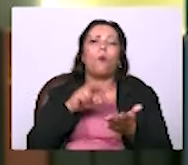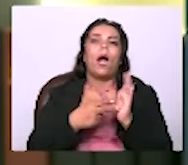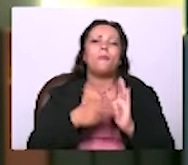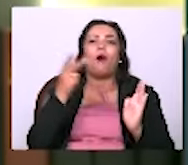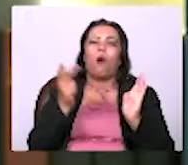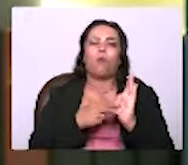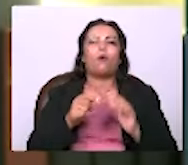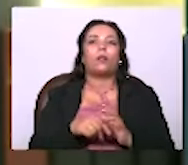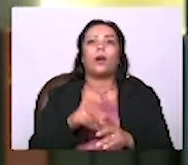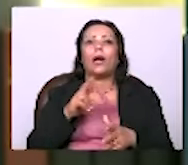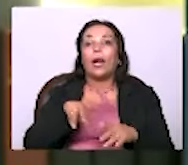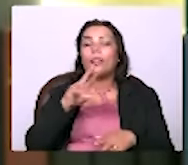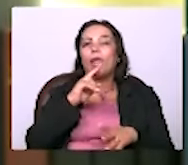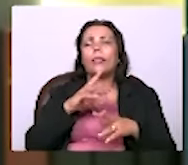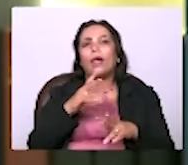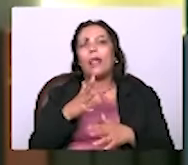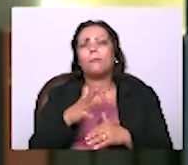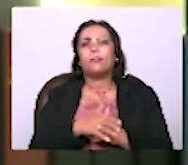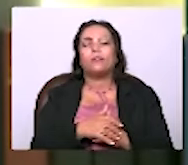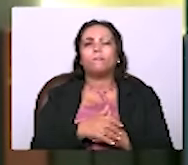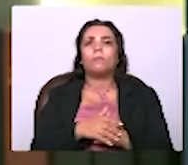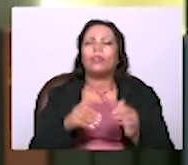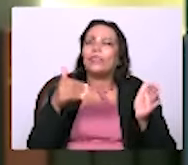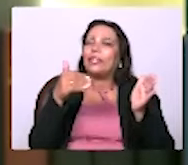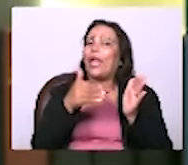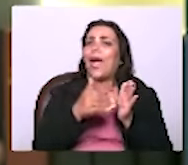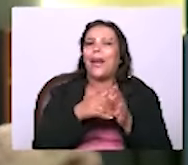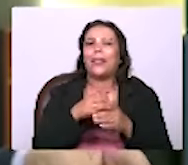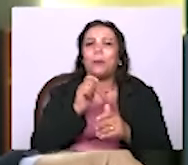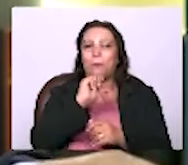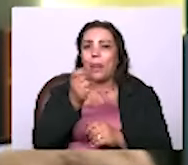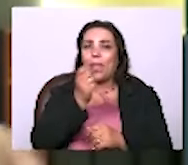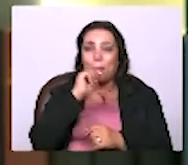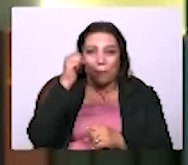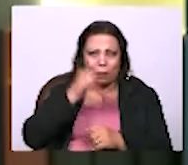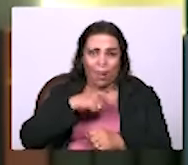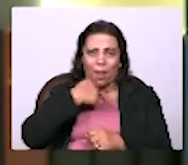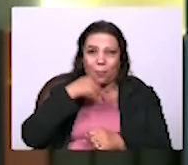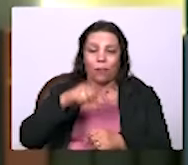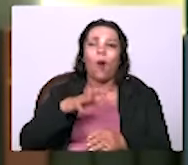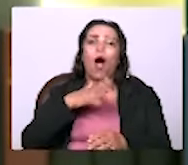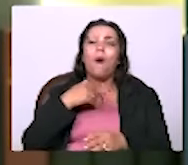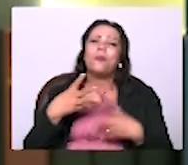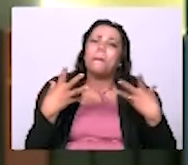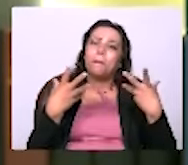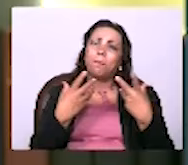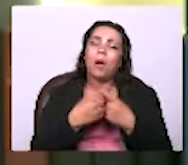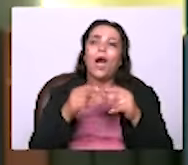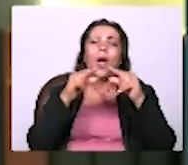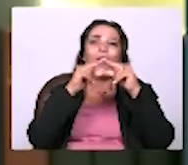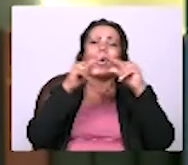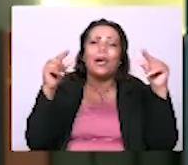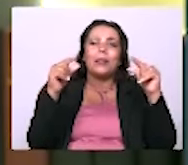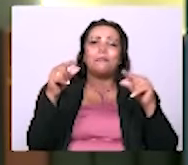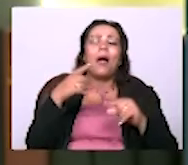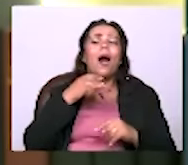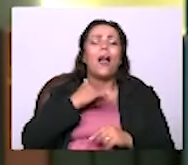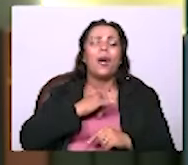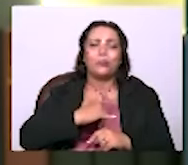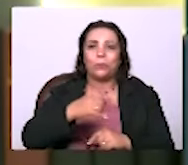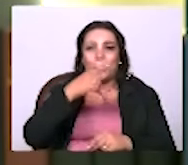قرار احنا كده تقريبا بنوصل لنهايه الحلقه وعايز اوصل معاكم للقول اللي احنا